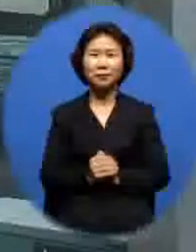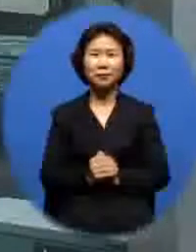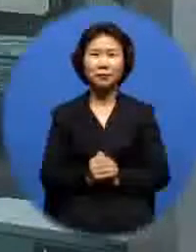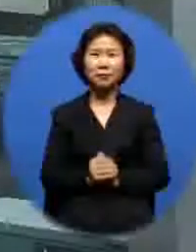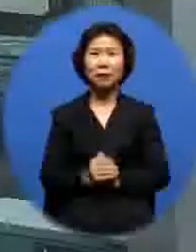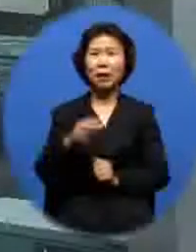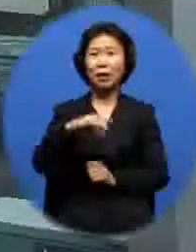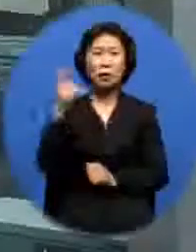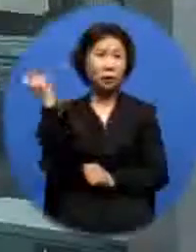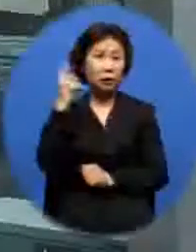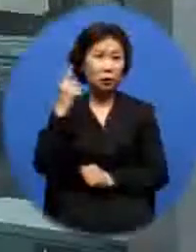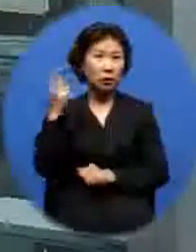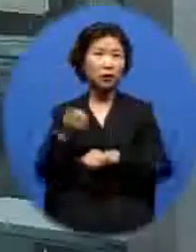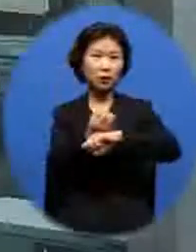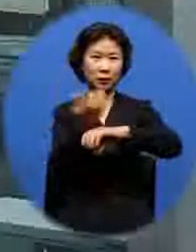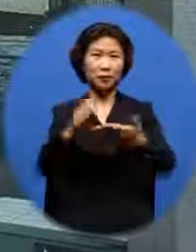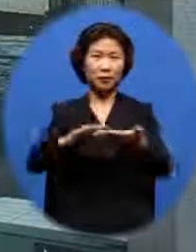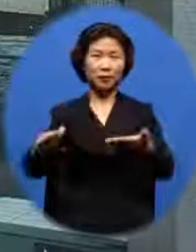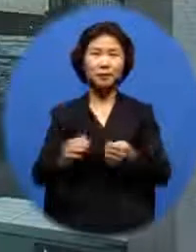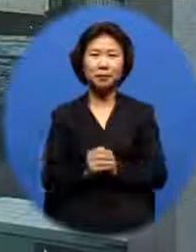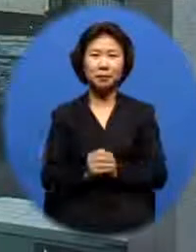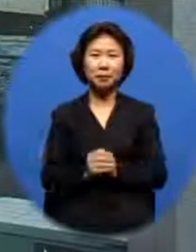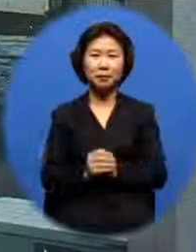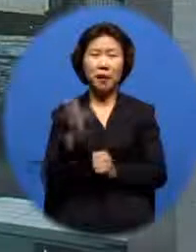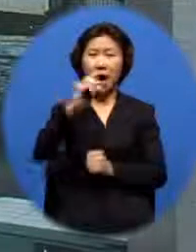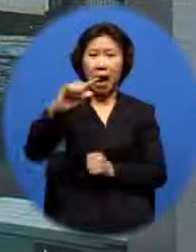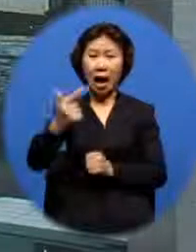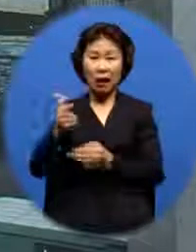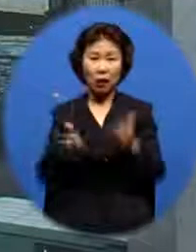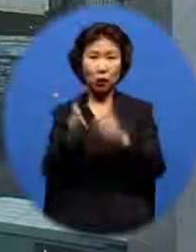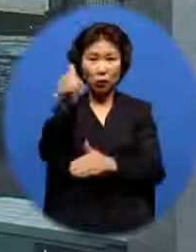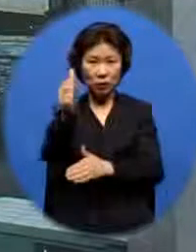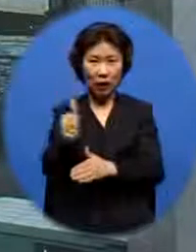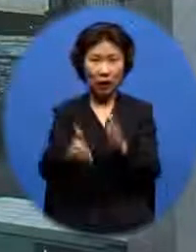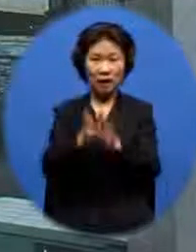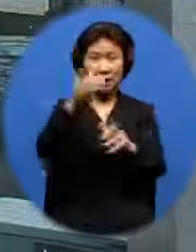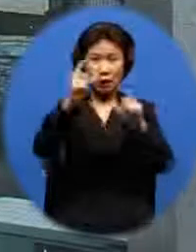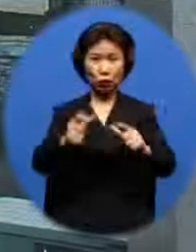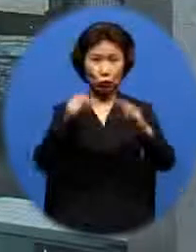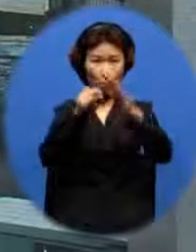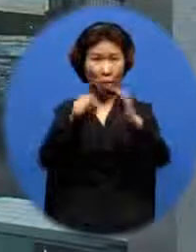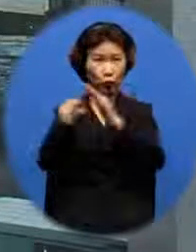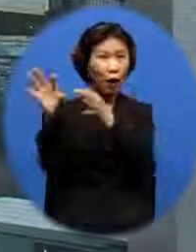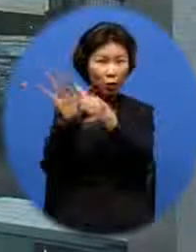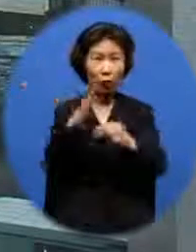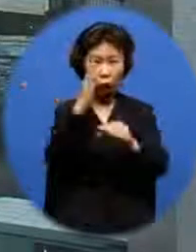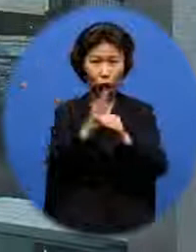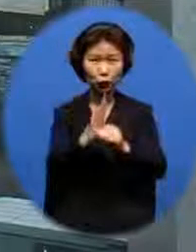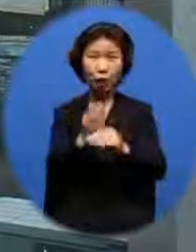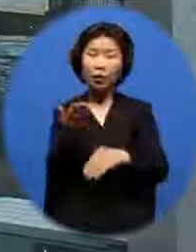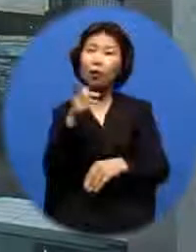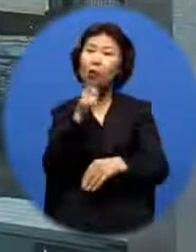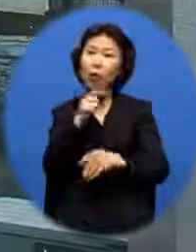CNI 주간뉴스 첫 번째 소식입니다. 안희정 충남도지사의 시군 방문이 이어지고 있는 가운데 지난 월요일에는